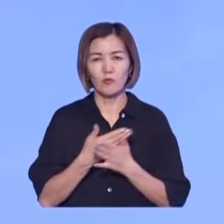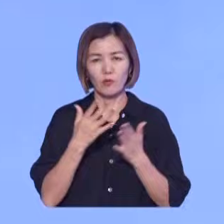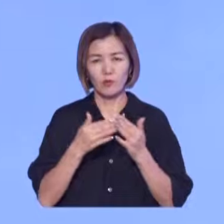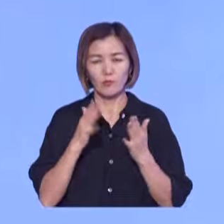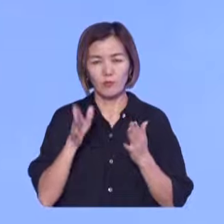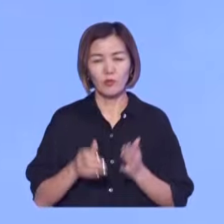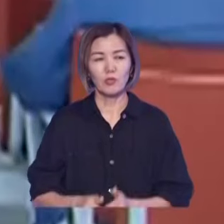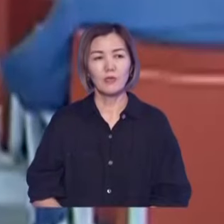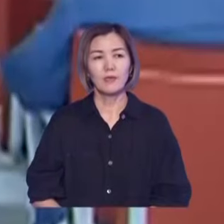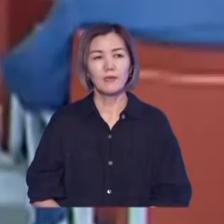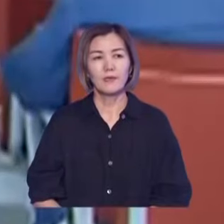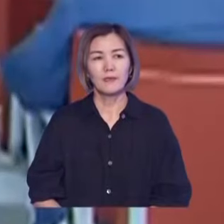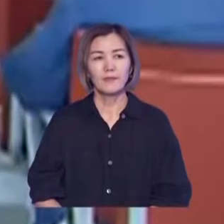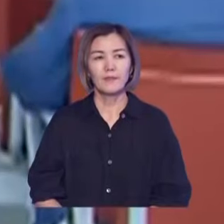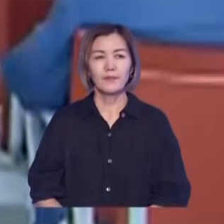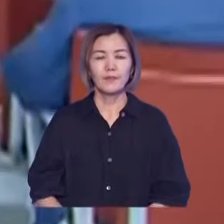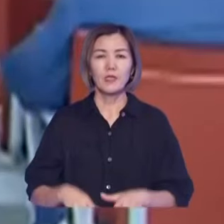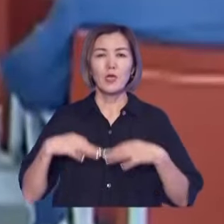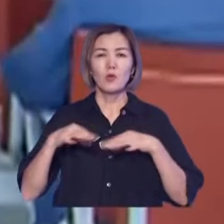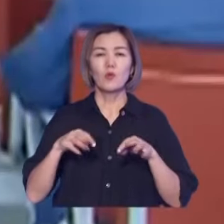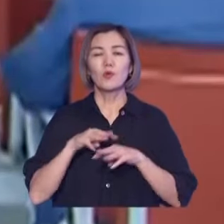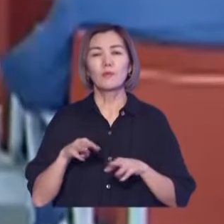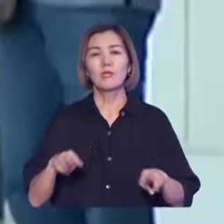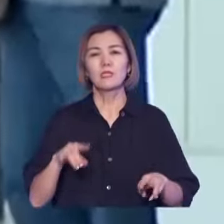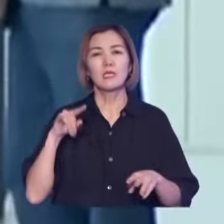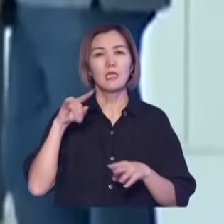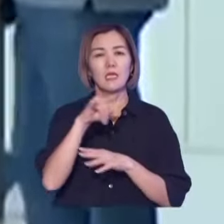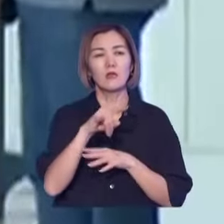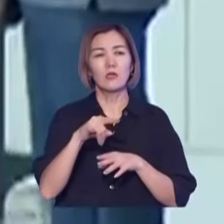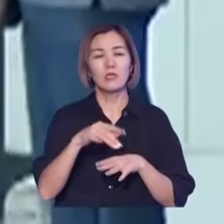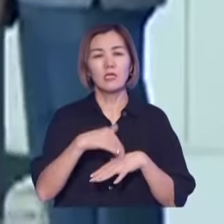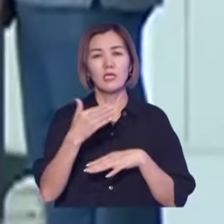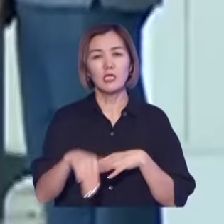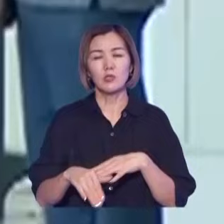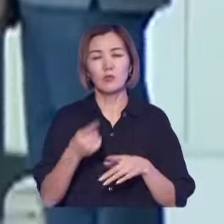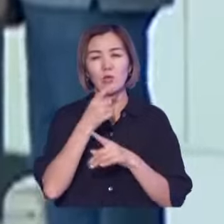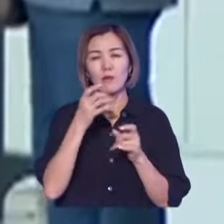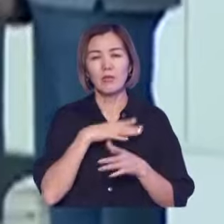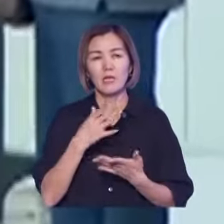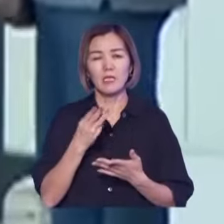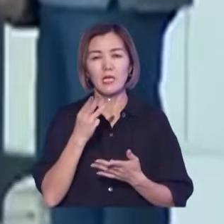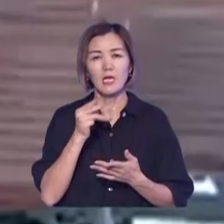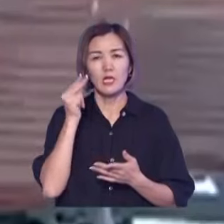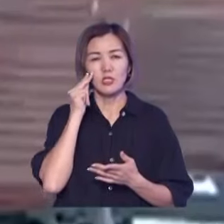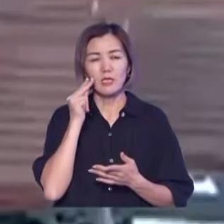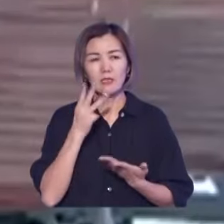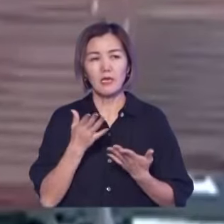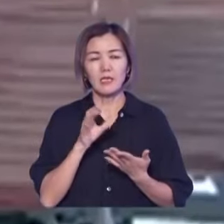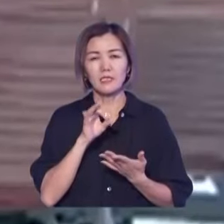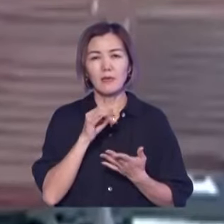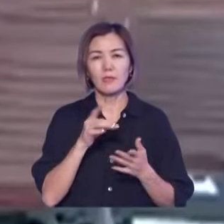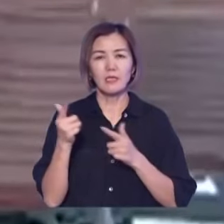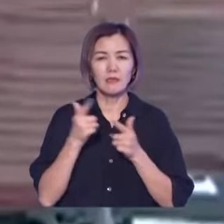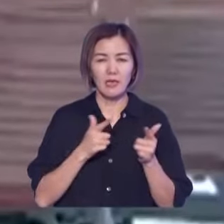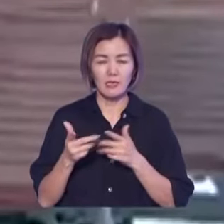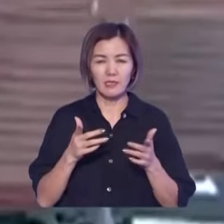тойламақ. Көлік министрлігі Елорда әуежайындағы рейстердің кешігу себебін хабарлады. Шанхай ұйымының саммитіне дайындық шеңберінде